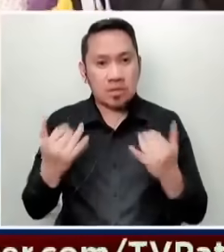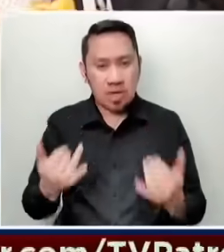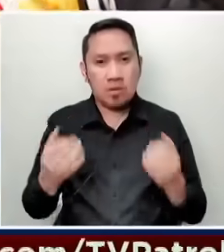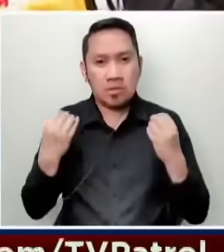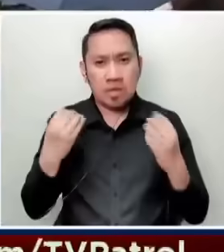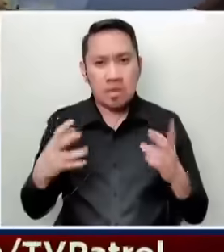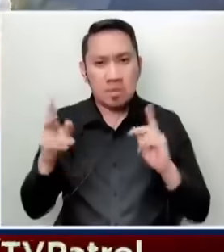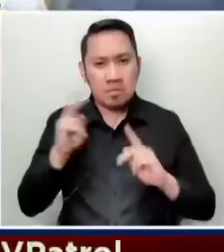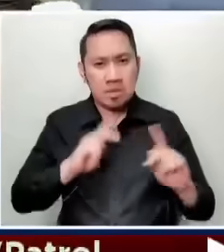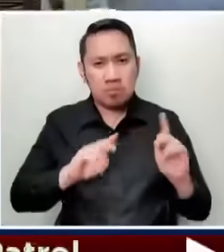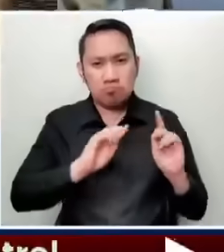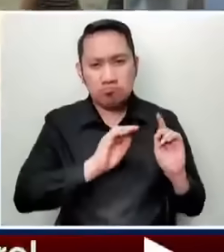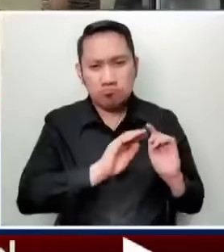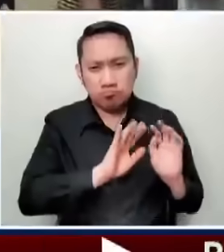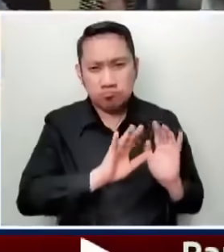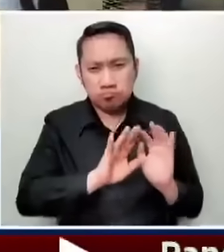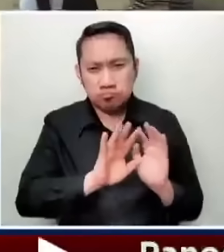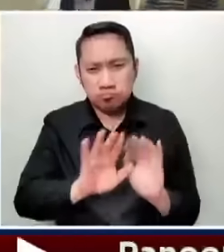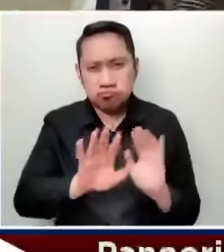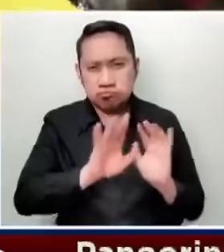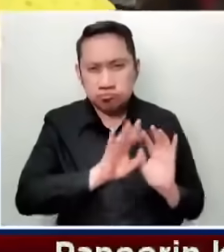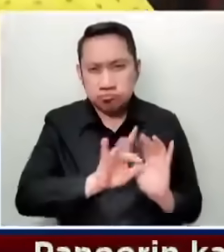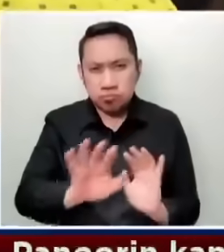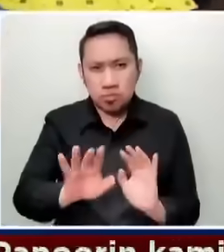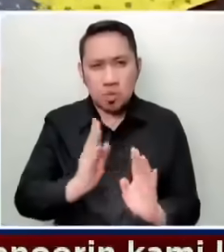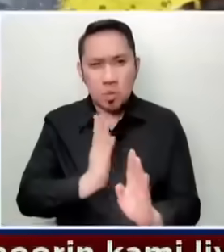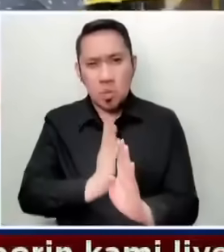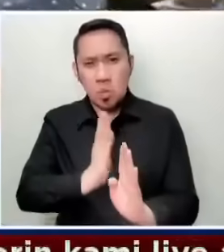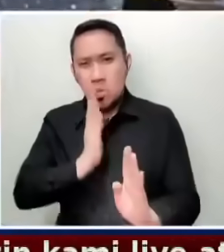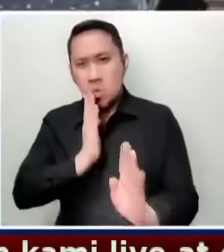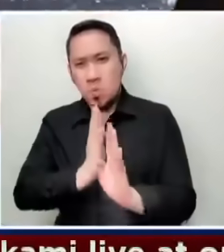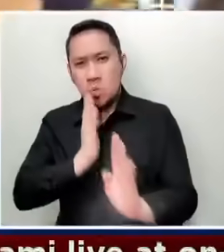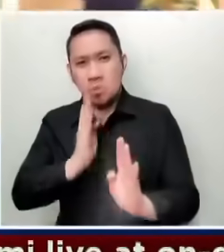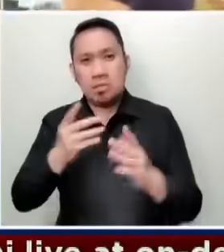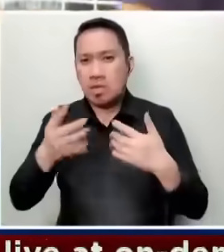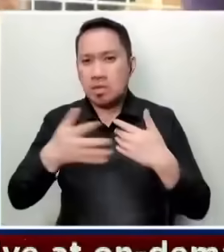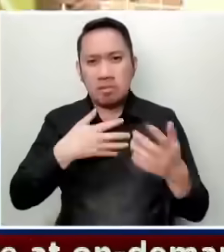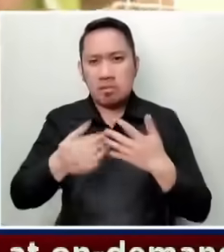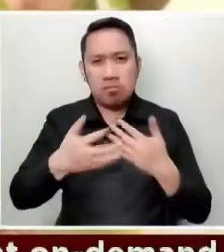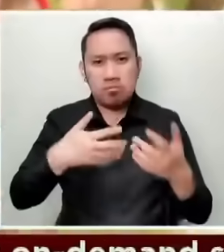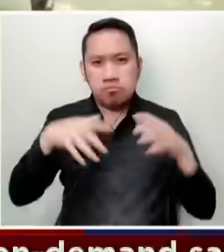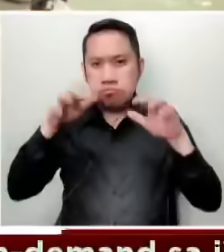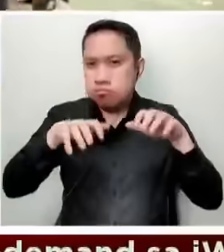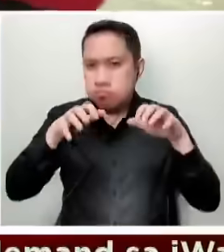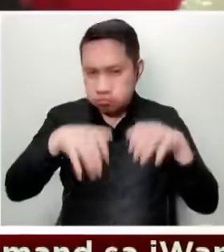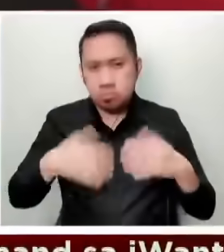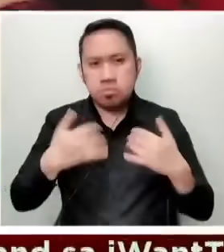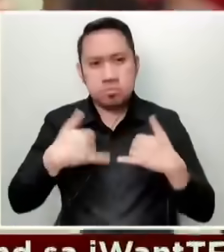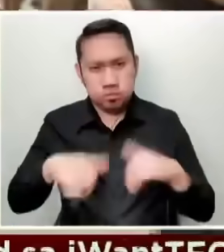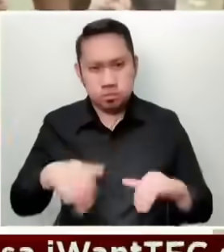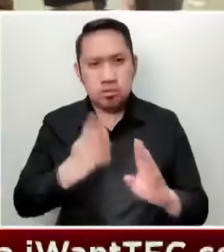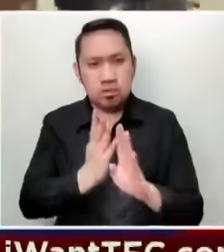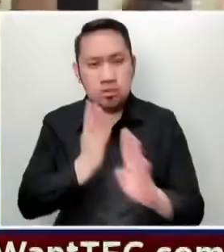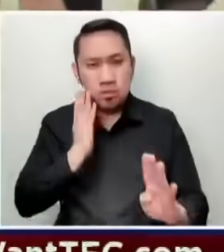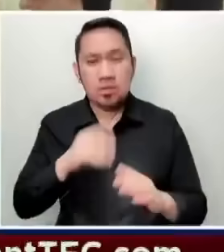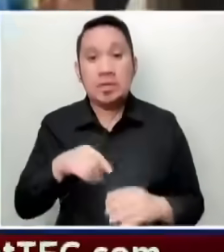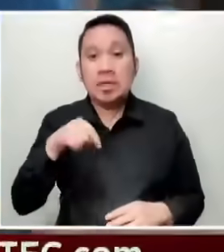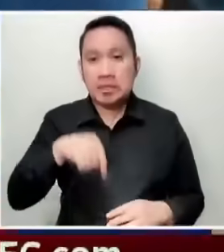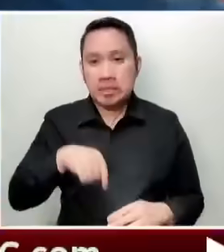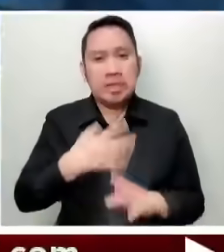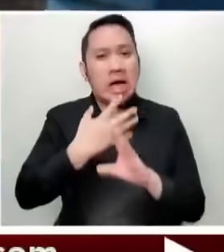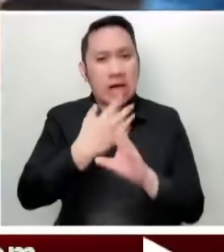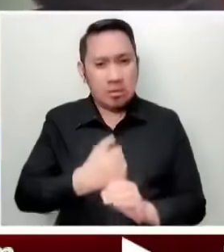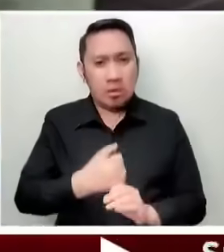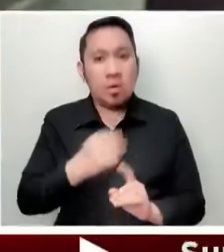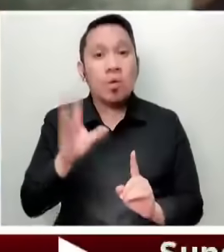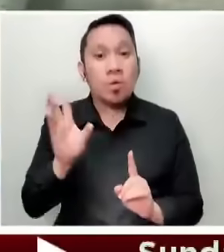ng mga tao. Hindi natinag ang pila ng ilang minutong pag-ulan. Ito lang po yung available time namin. Yun yung talaga yung tradisyon natin